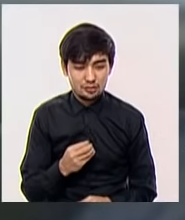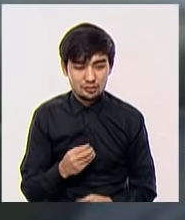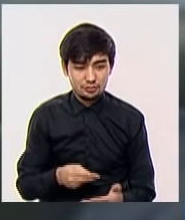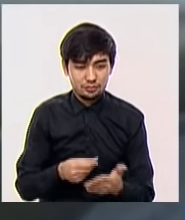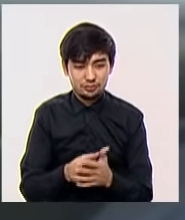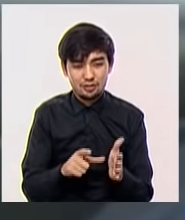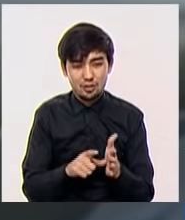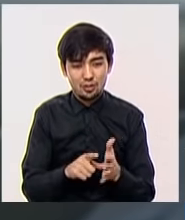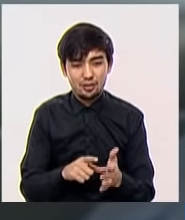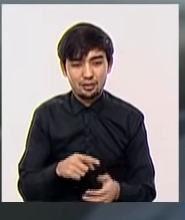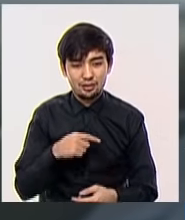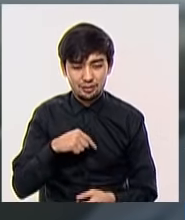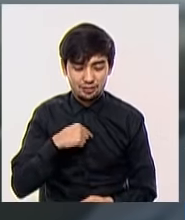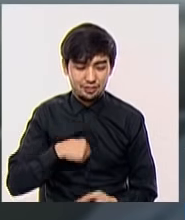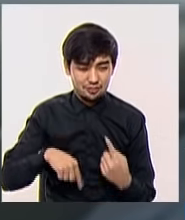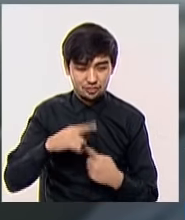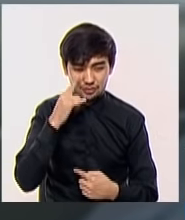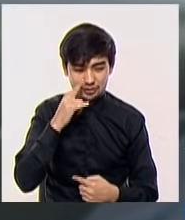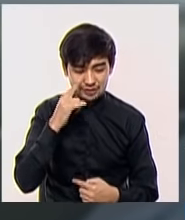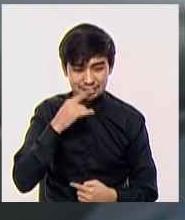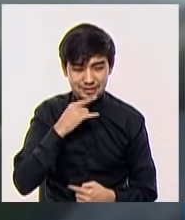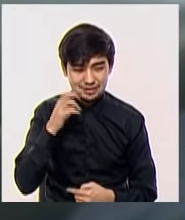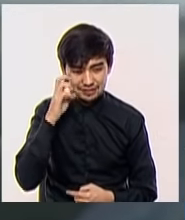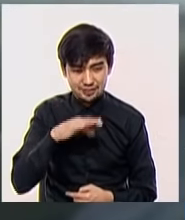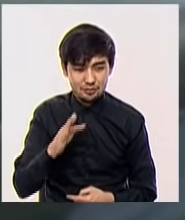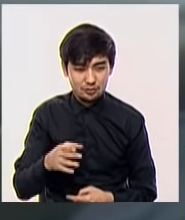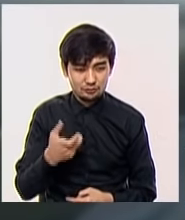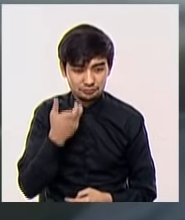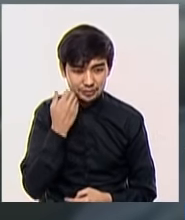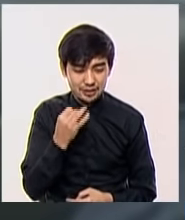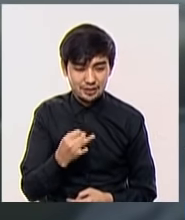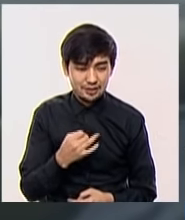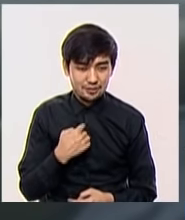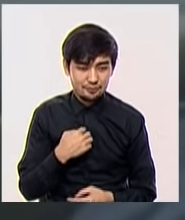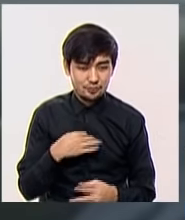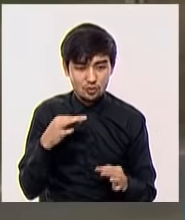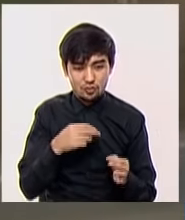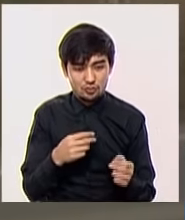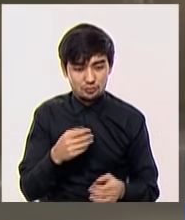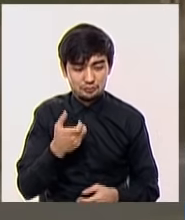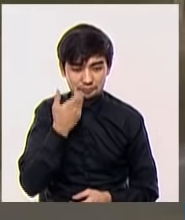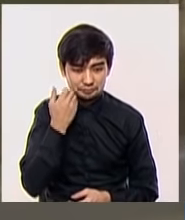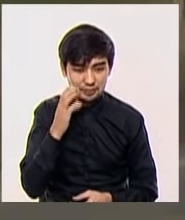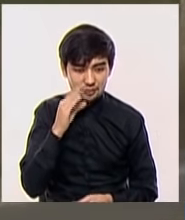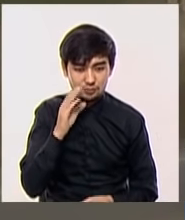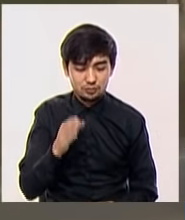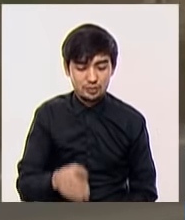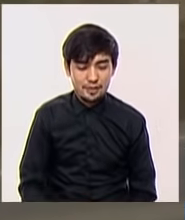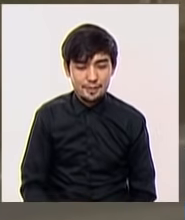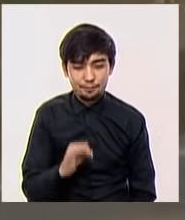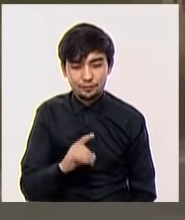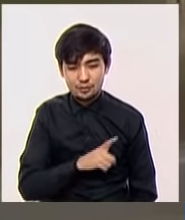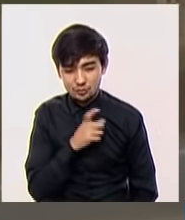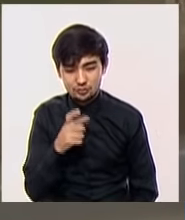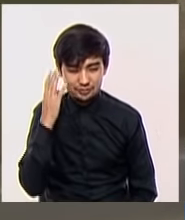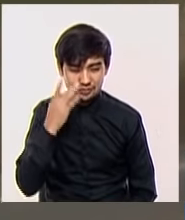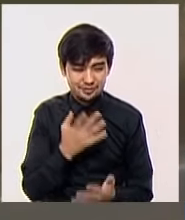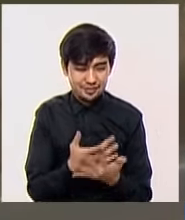технологии в нашей стране для нас это был бы достаточно привлекательным сценария эксперты их едины во мнении